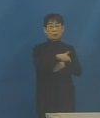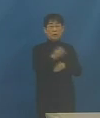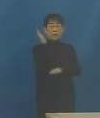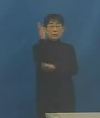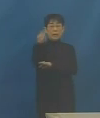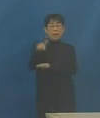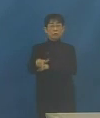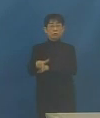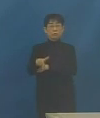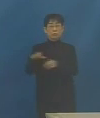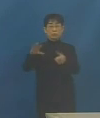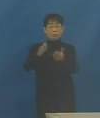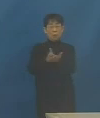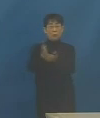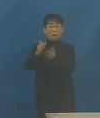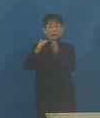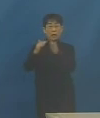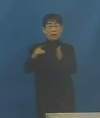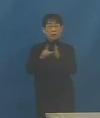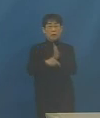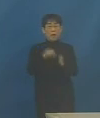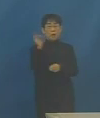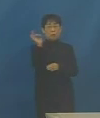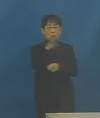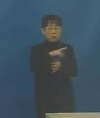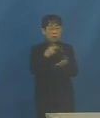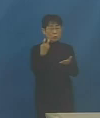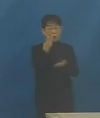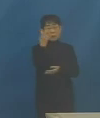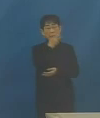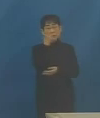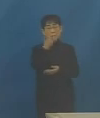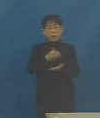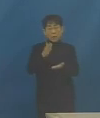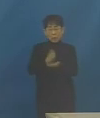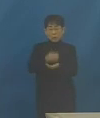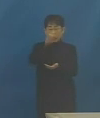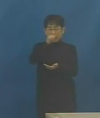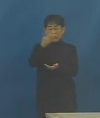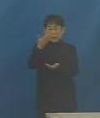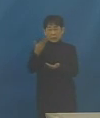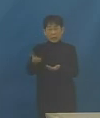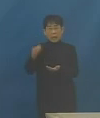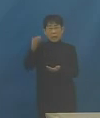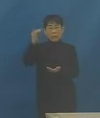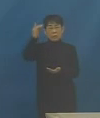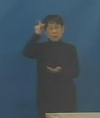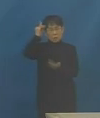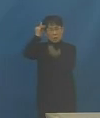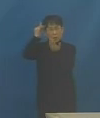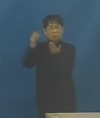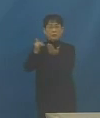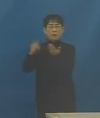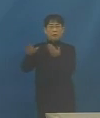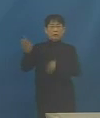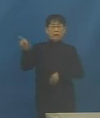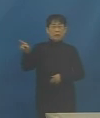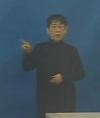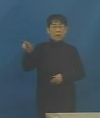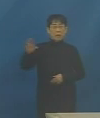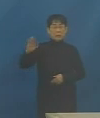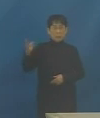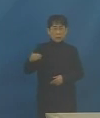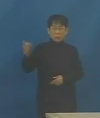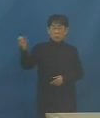この無料券さあは辞めたほうがいいんじゃないかという学者の方がいらっしゃったんですが絶対にそうは許されないと